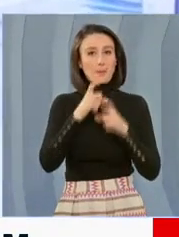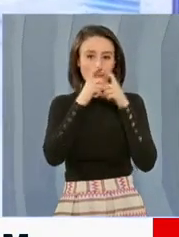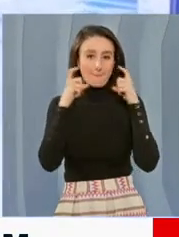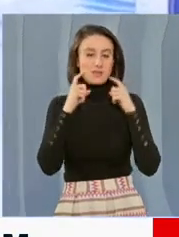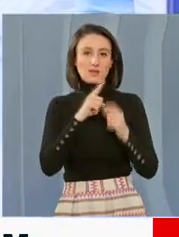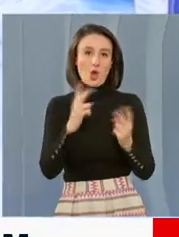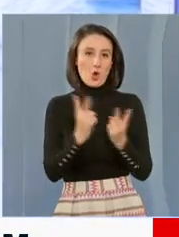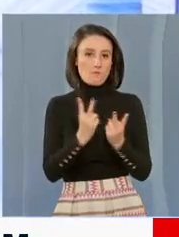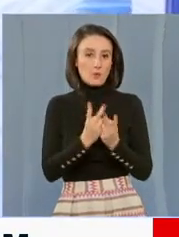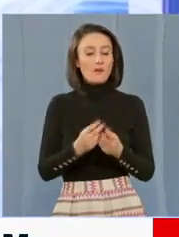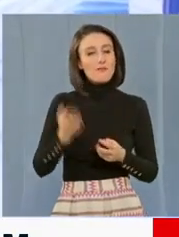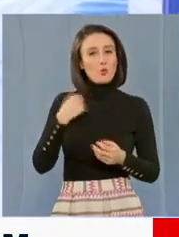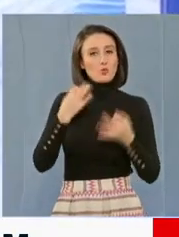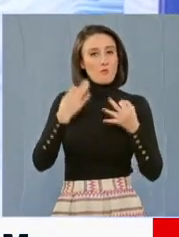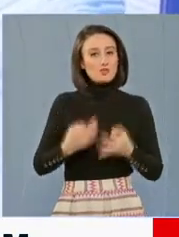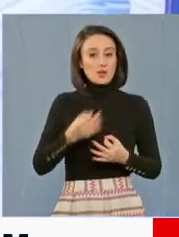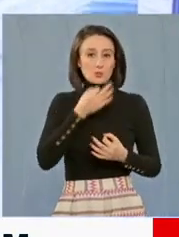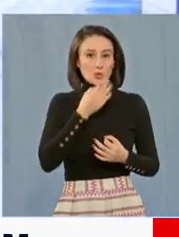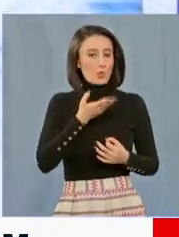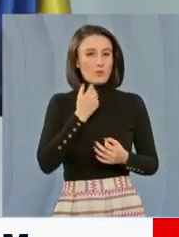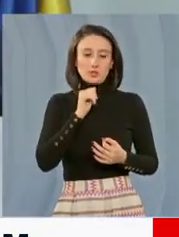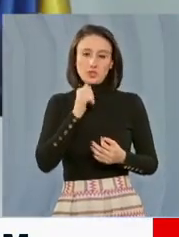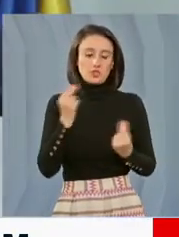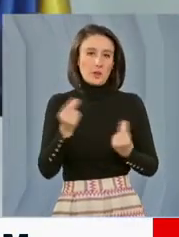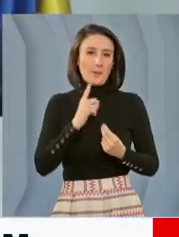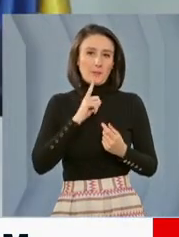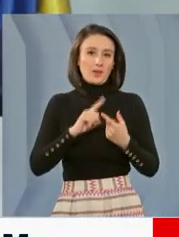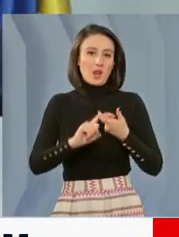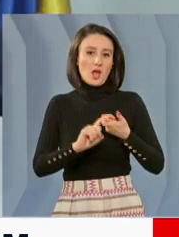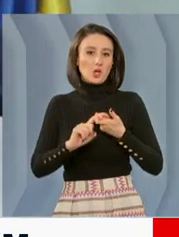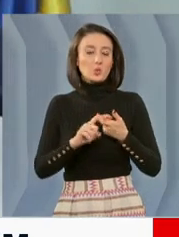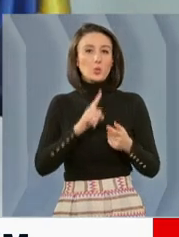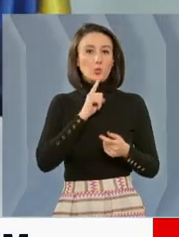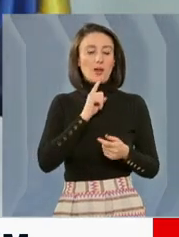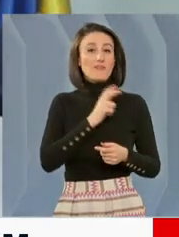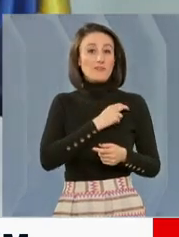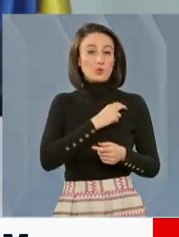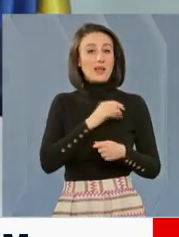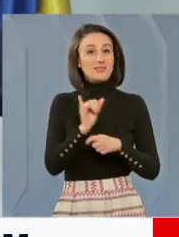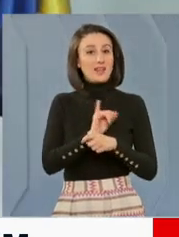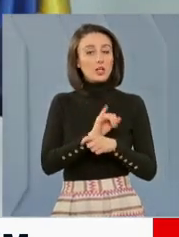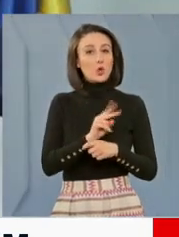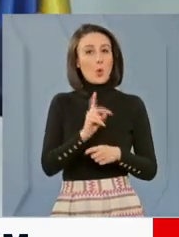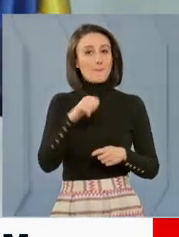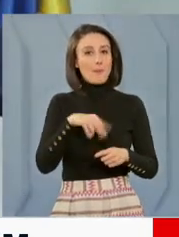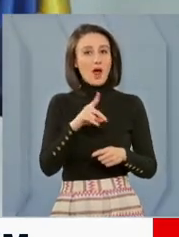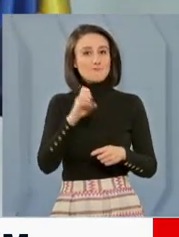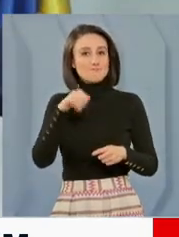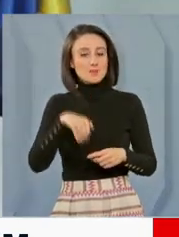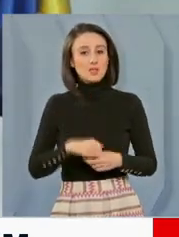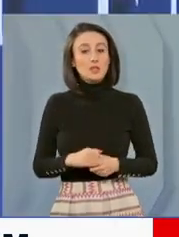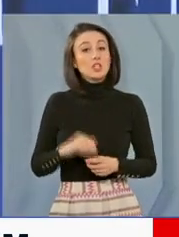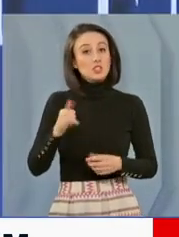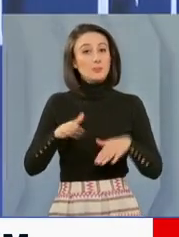măști neconforme. Fostul oficial susține că nu a avut nici cea mai mică legătură cu numirea în funcția de director Romarm a lui Gabriel Țuțu,